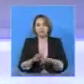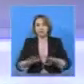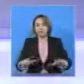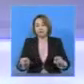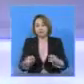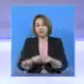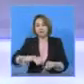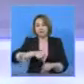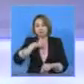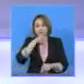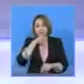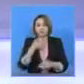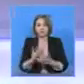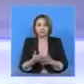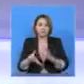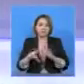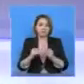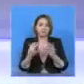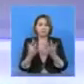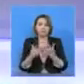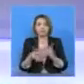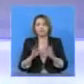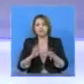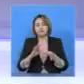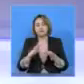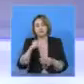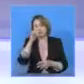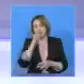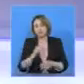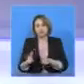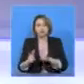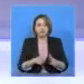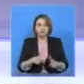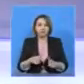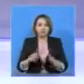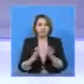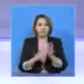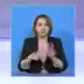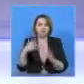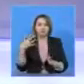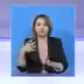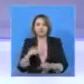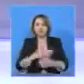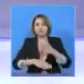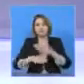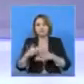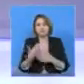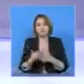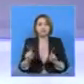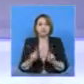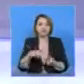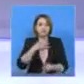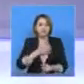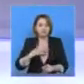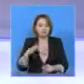дети, так и взрослые. В общей сложности за месяц центра готовы принять около 90 человек с инвалидностью. И что